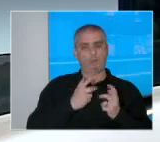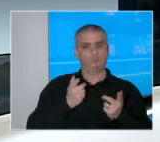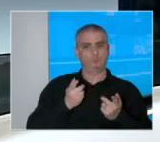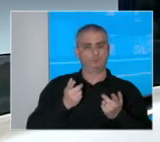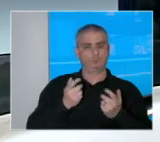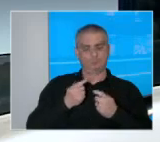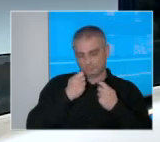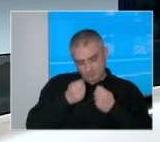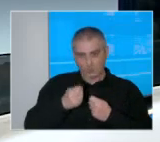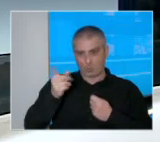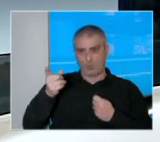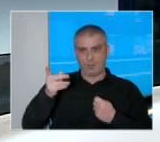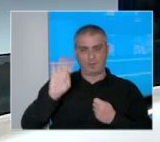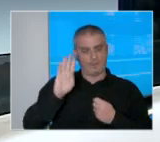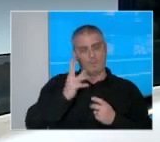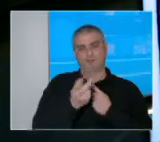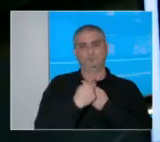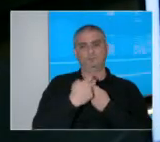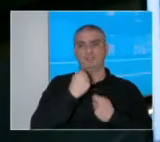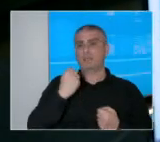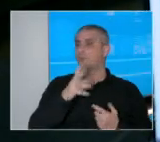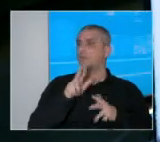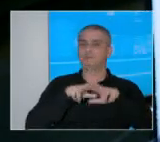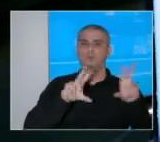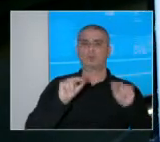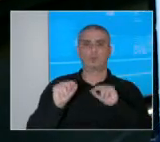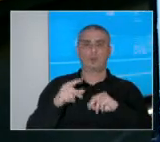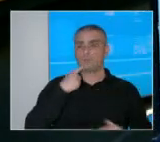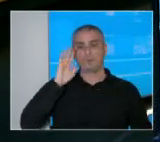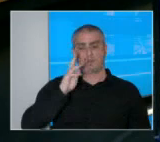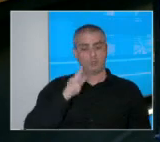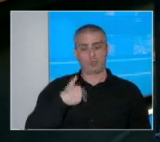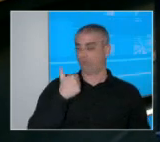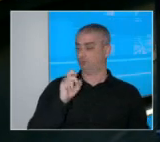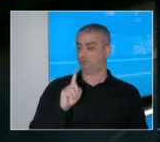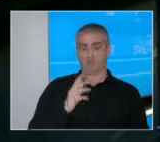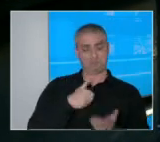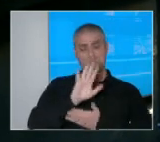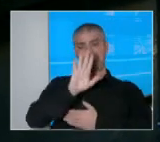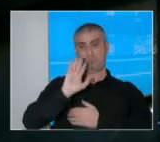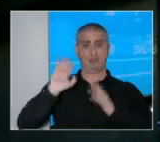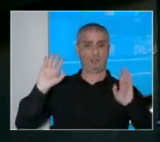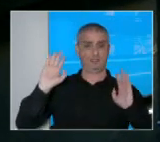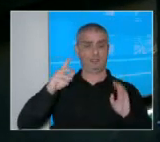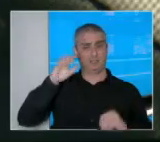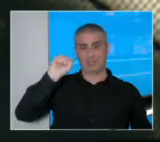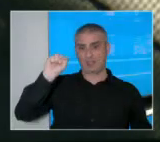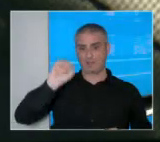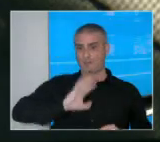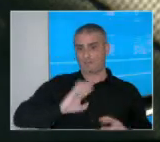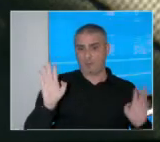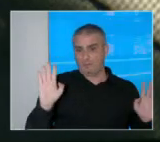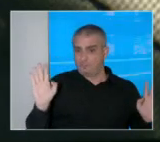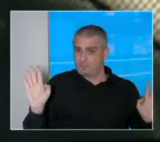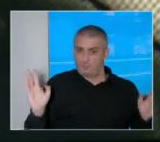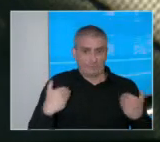נתניהו להכניס את ימין על הקואליציה. מה קורה אם אתם בסיטואציה דומה? אומר ביבי, יש לי 61 בלי איתמר בן גביר? בלי איתמר בן